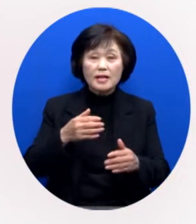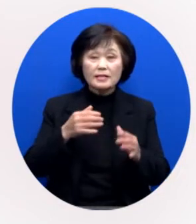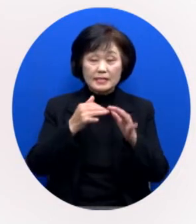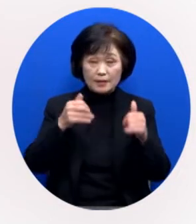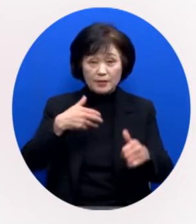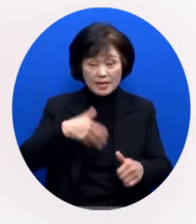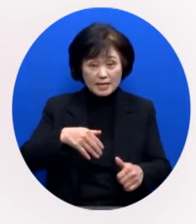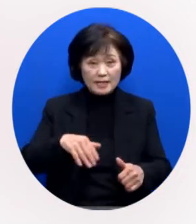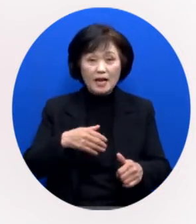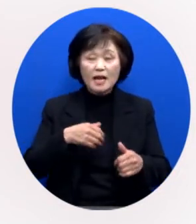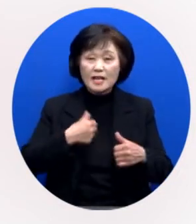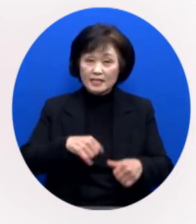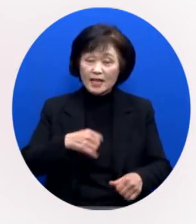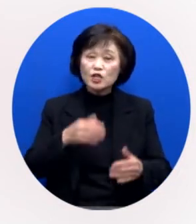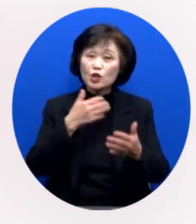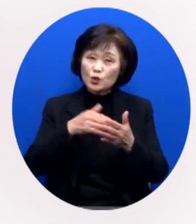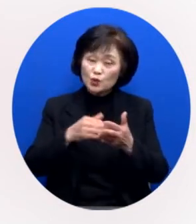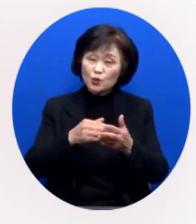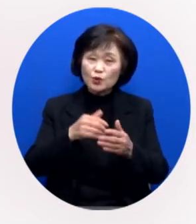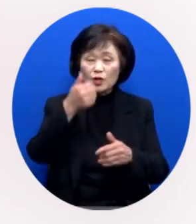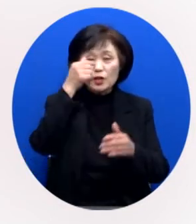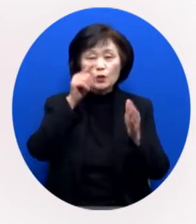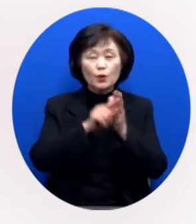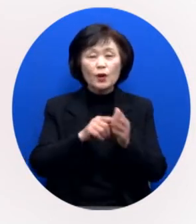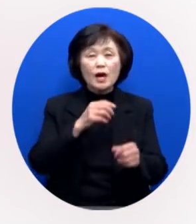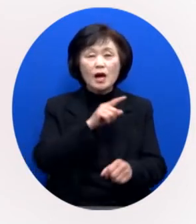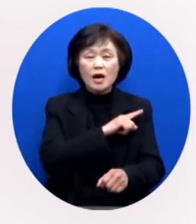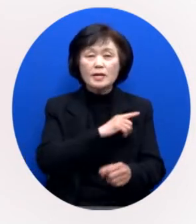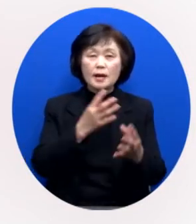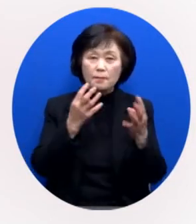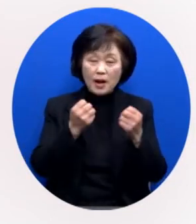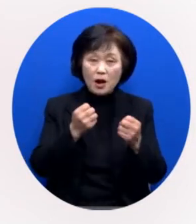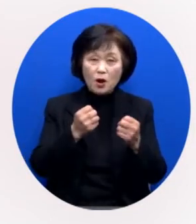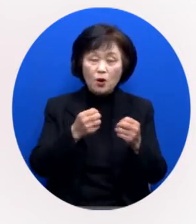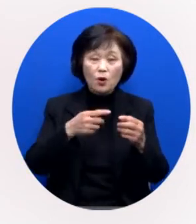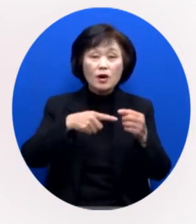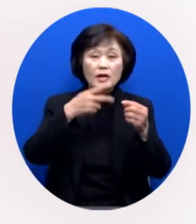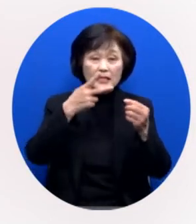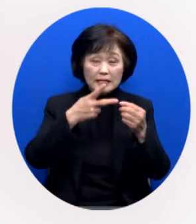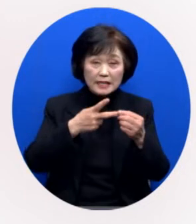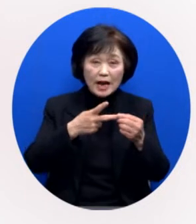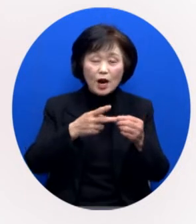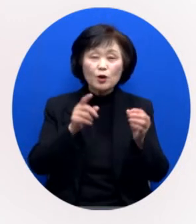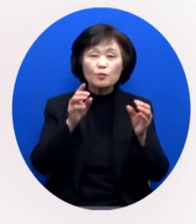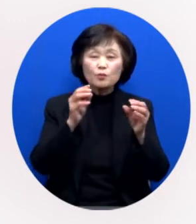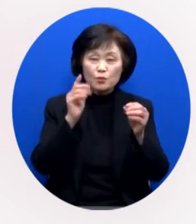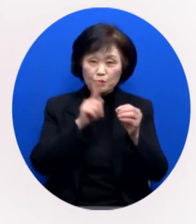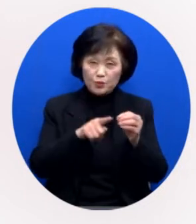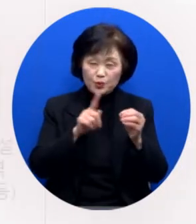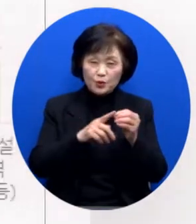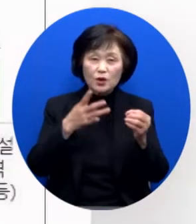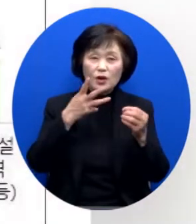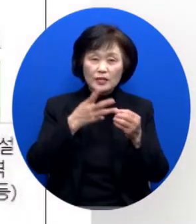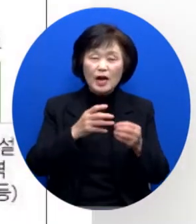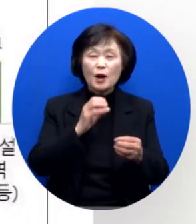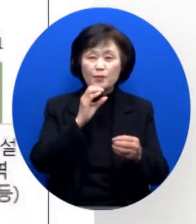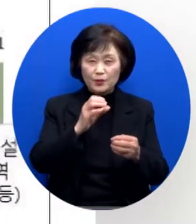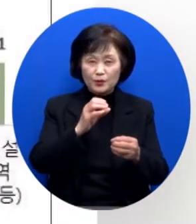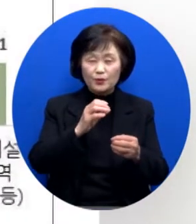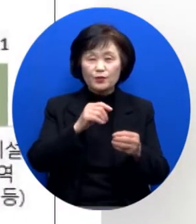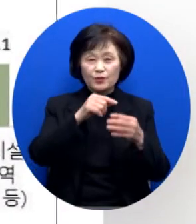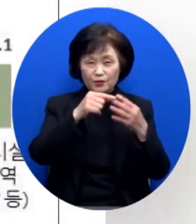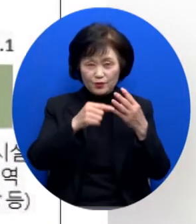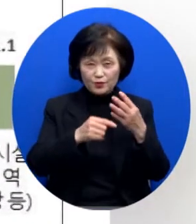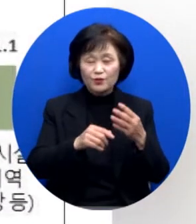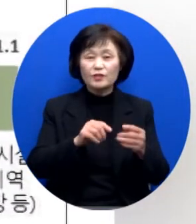개신교인이 1.79명으로 가장 많았고 그 뒤로 불교, 가톨릭, 무교 순이었습니다.